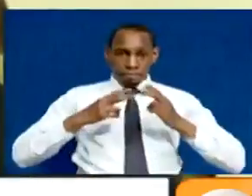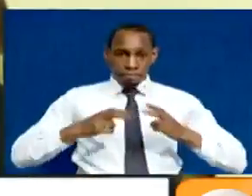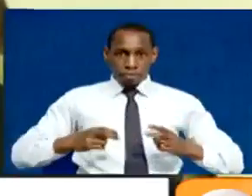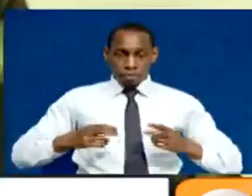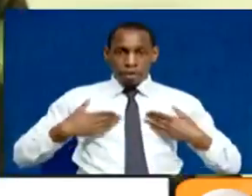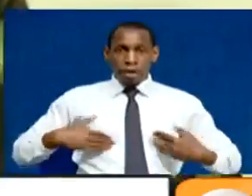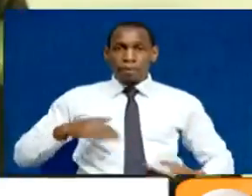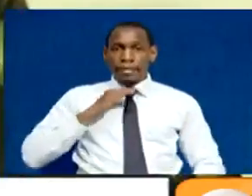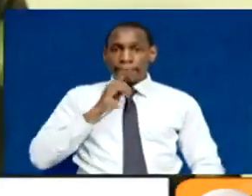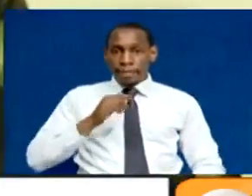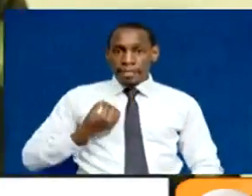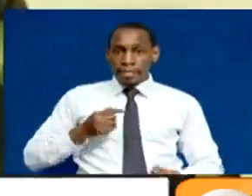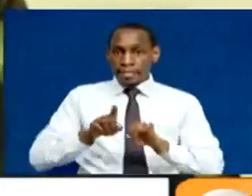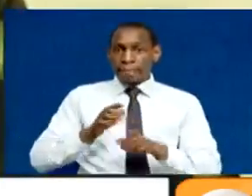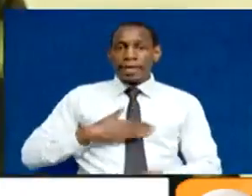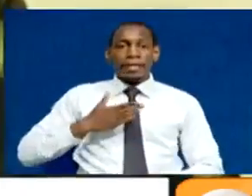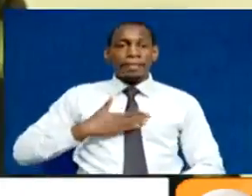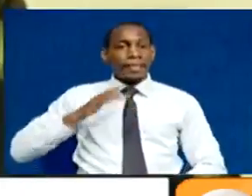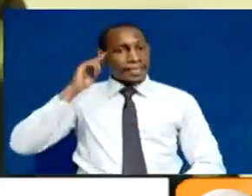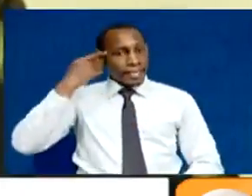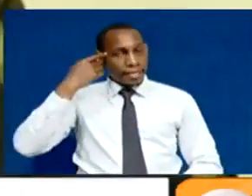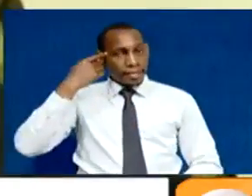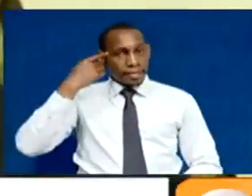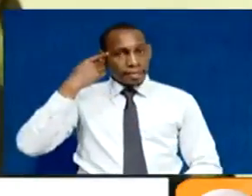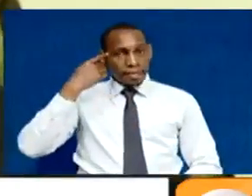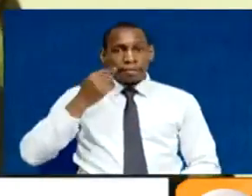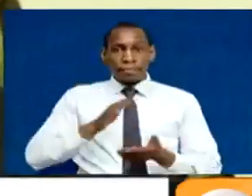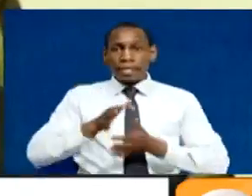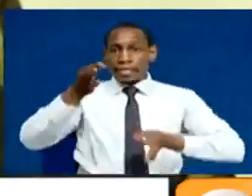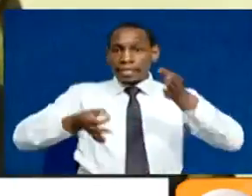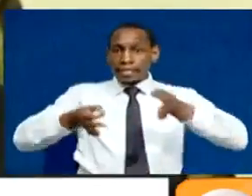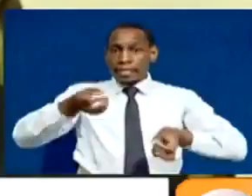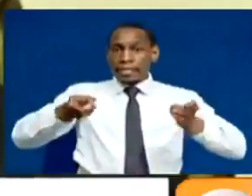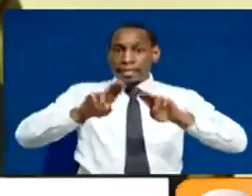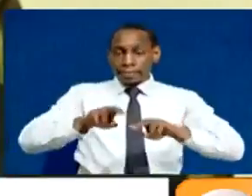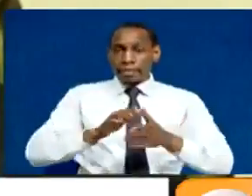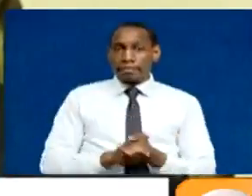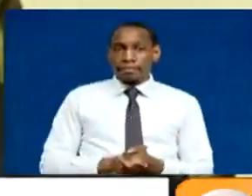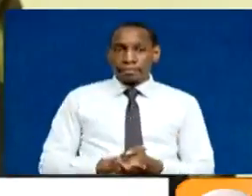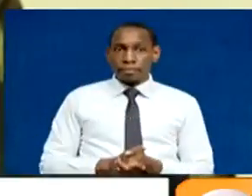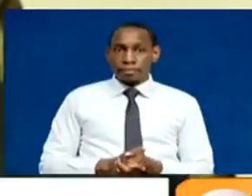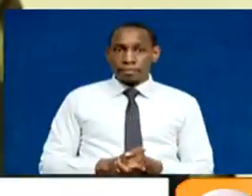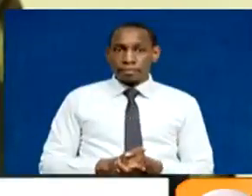kwa dada yangu. Nadhani haki itatendeka kwa msichana yangu.